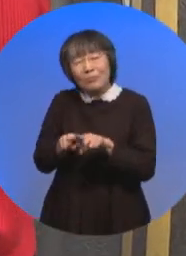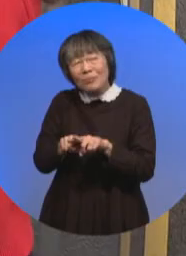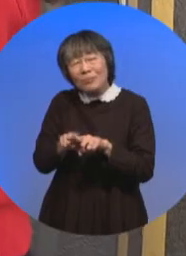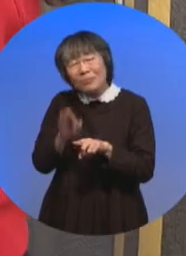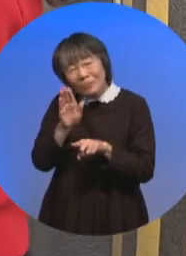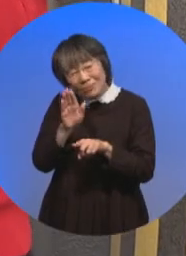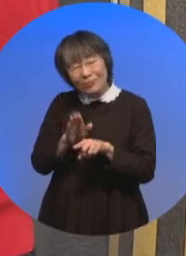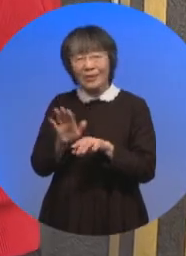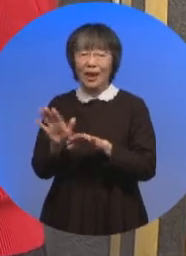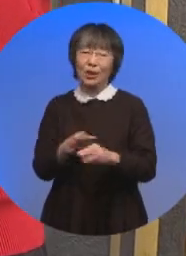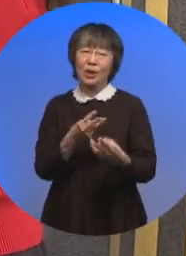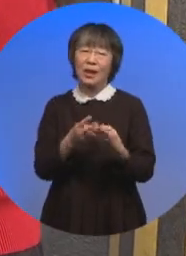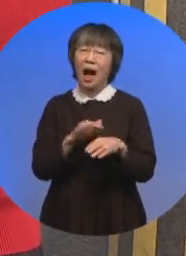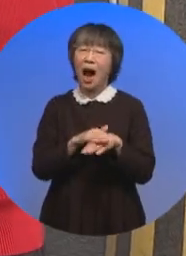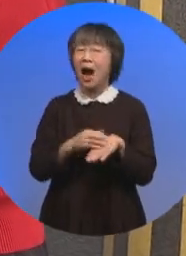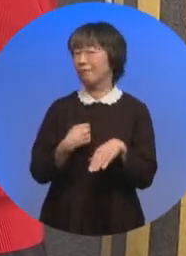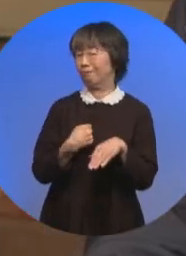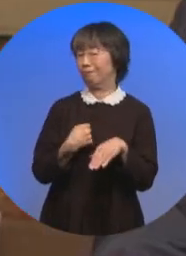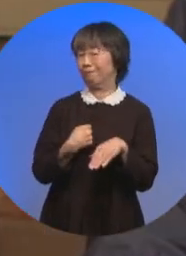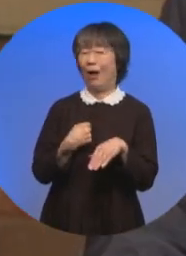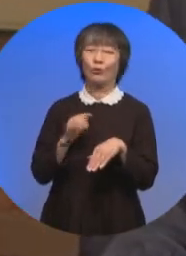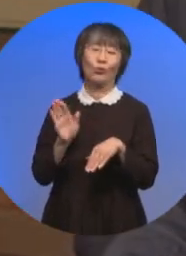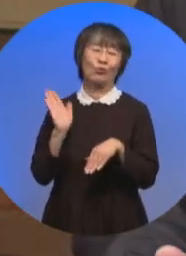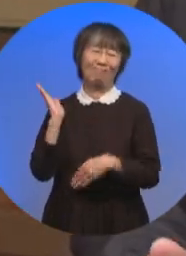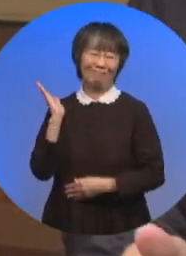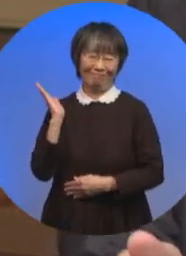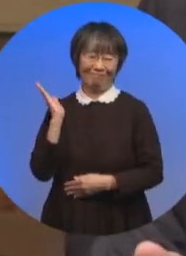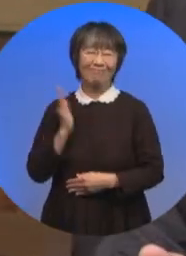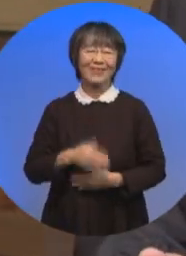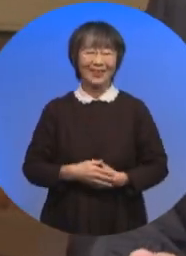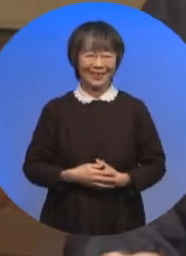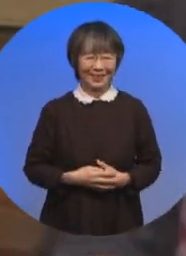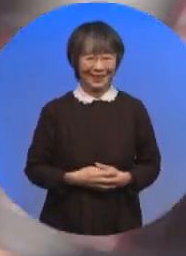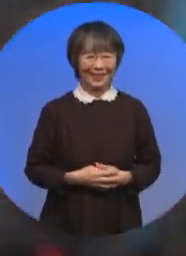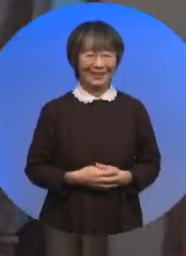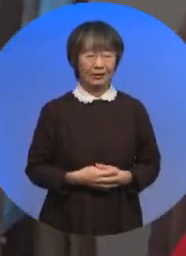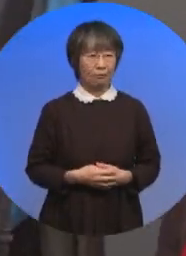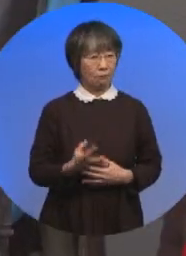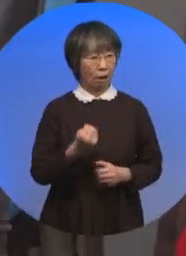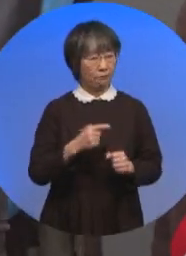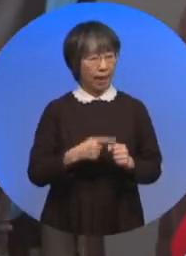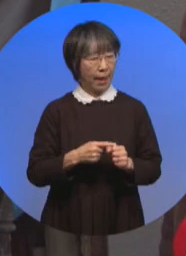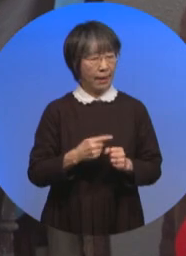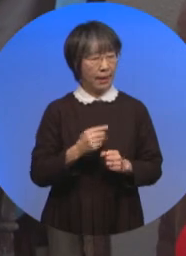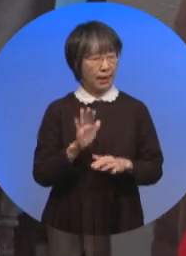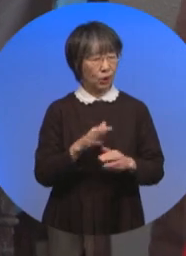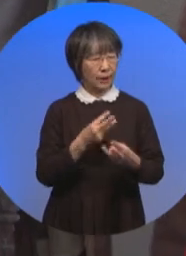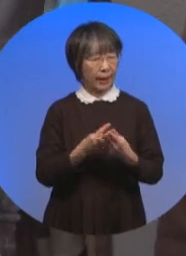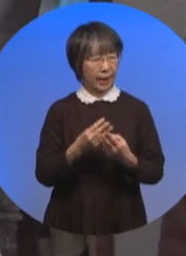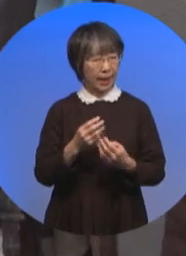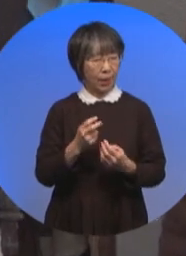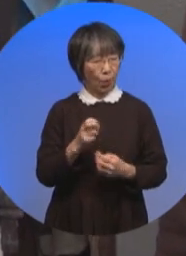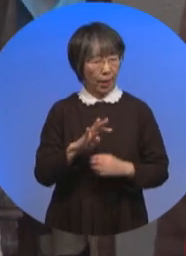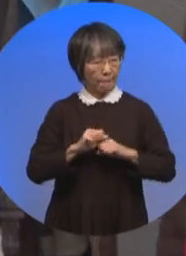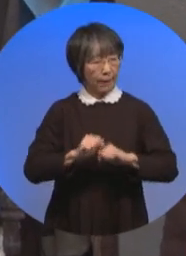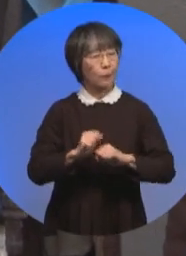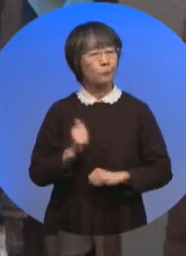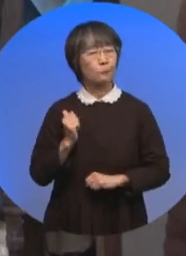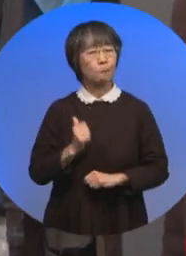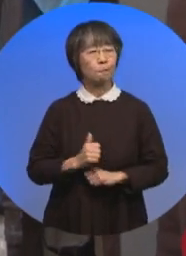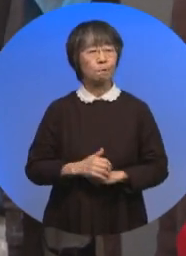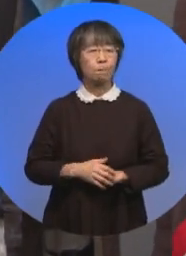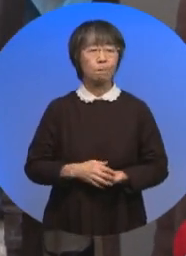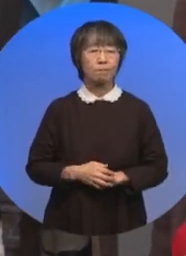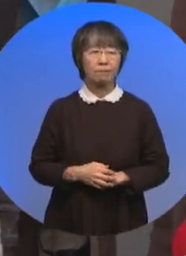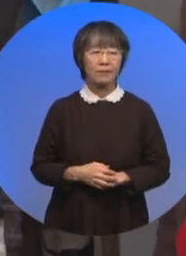ね。田村くん、 ほんまですか。 頼むで、俺何年ずっとスイタでロケやってきたの。ちょっとあんたスイタ出身で帰ってきてメインや